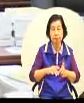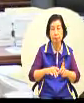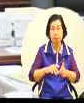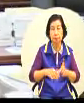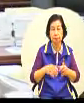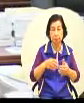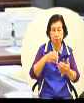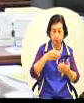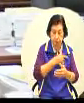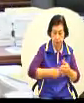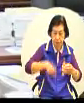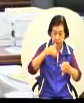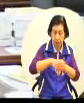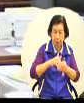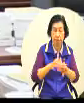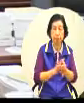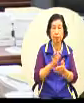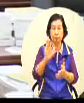有一些厂商